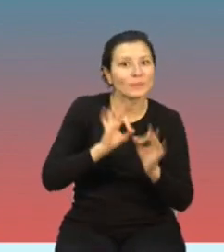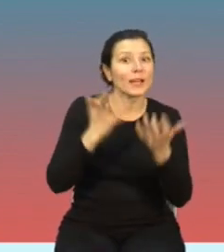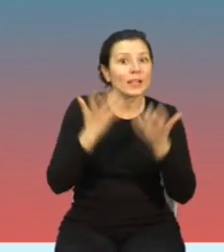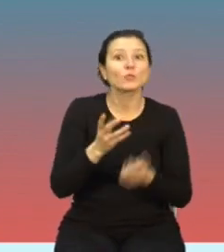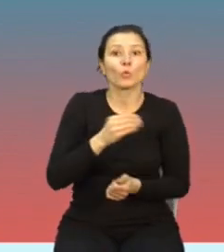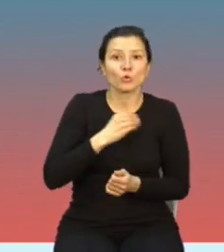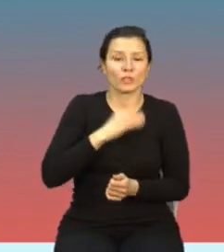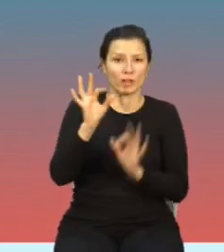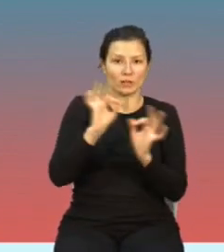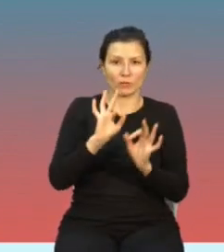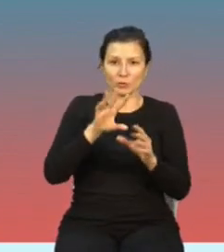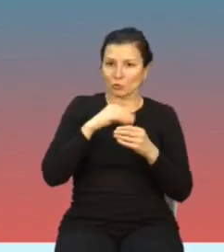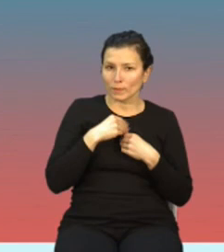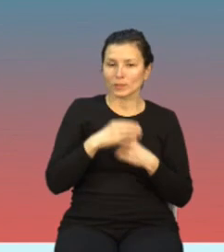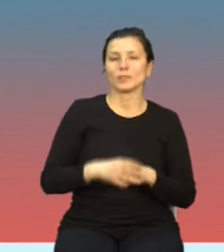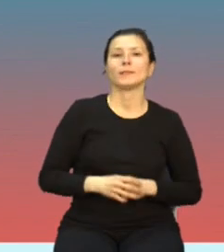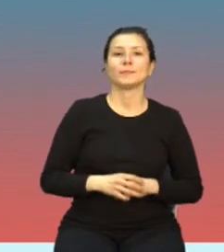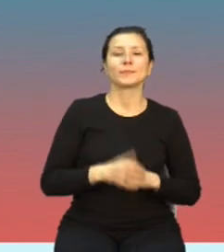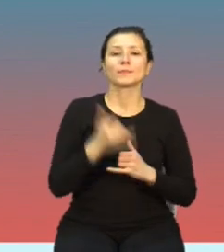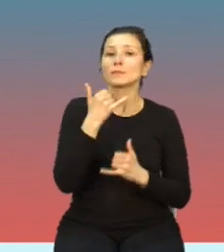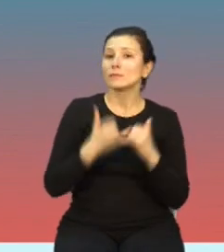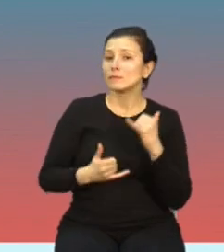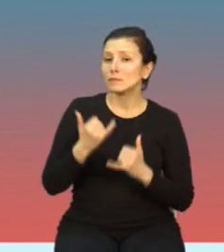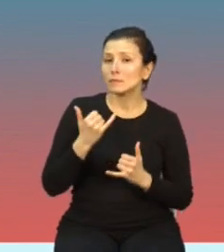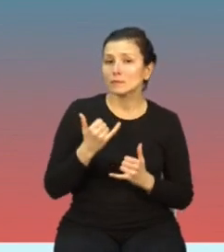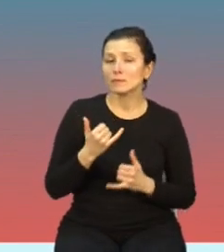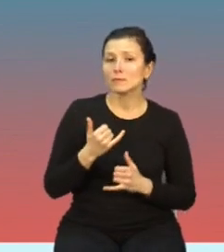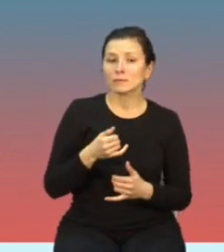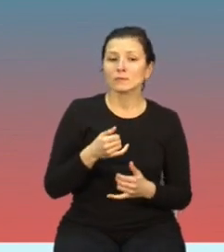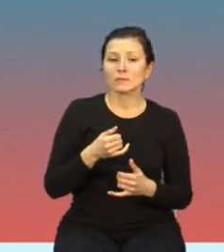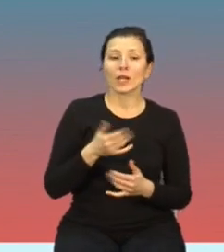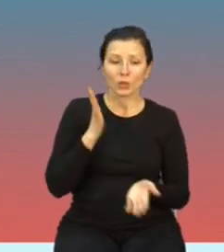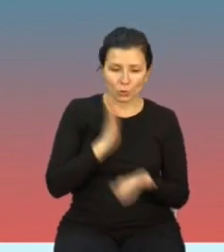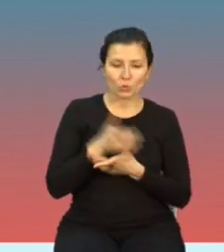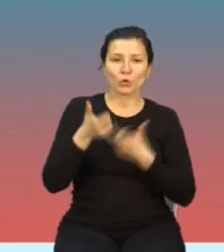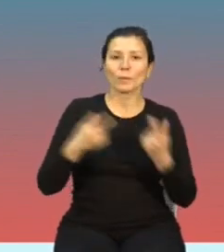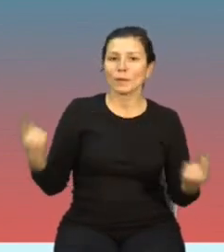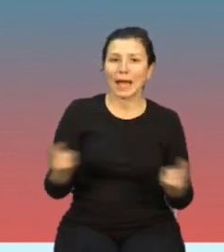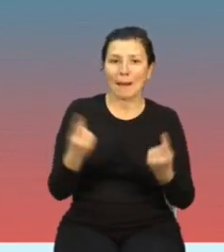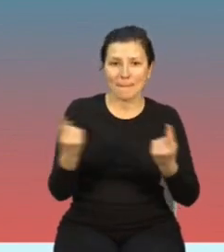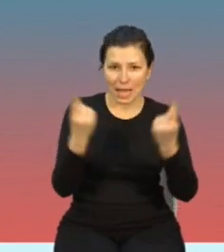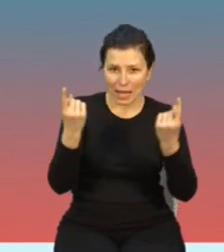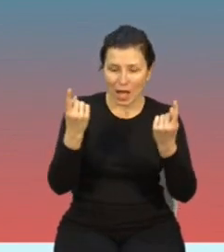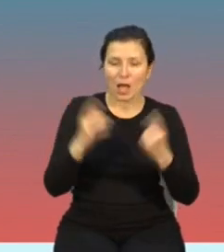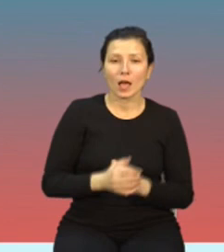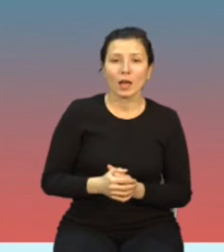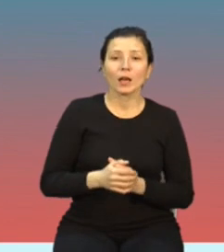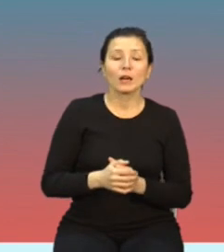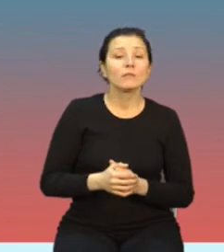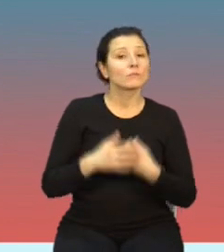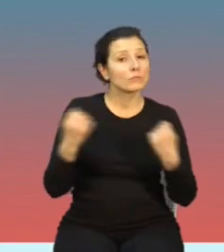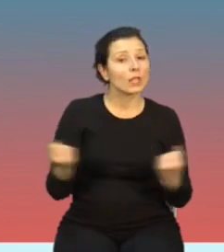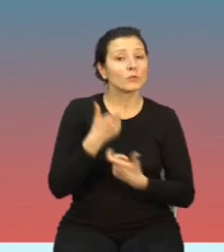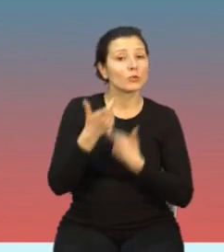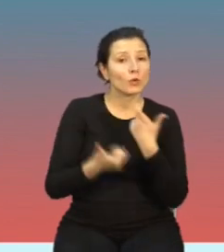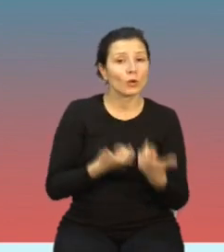informacje. Więc jeżeli już przeprowadzamy jakąś kampanię, to staramy się tutaj przeprowadzić kampanię